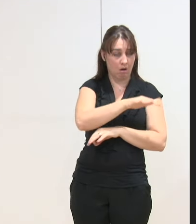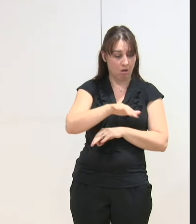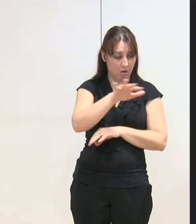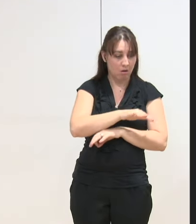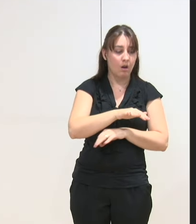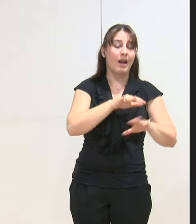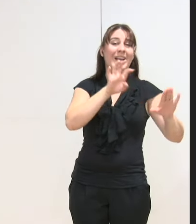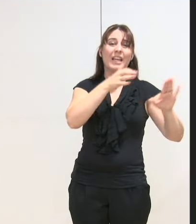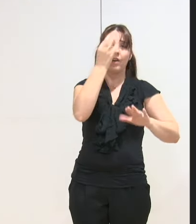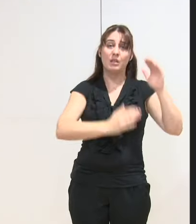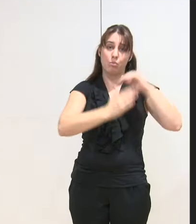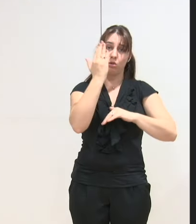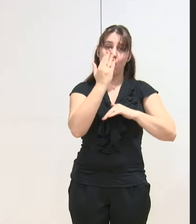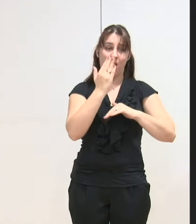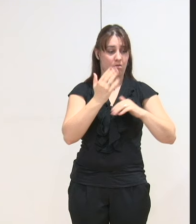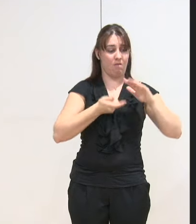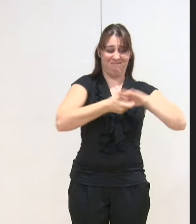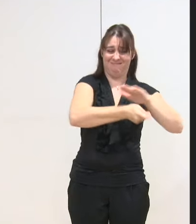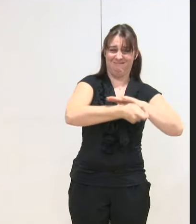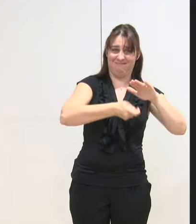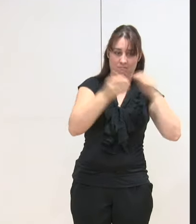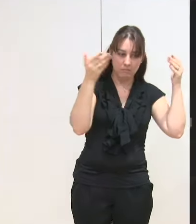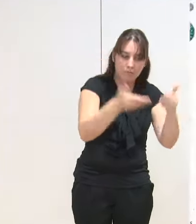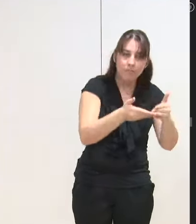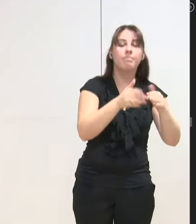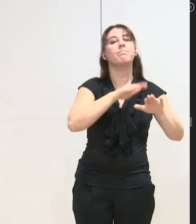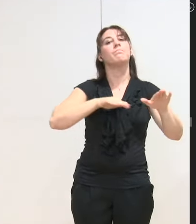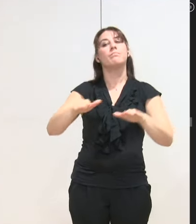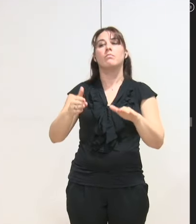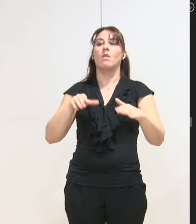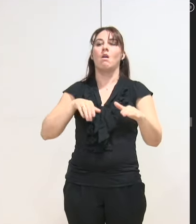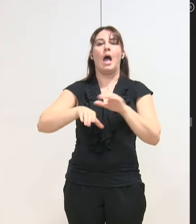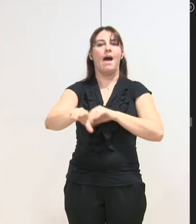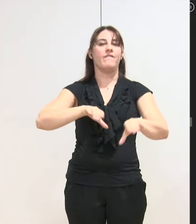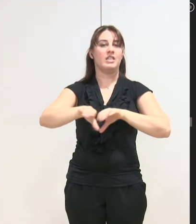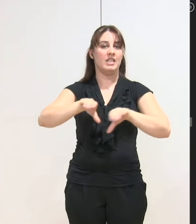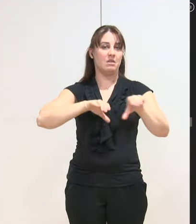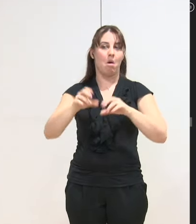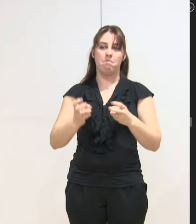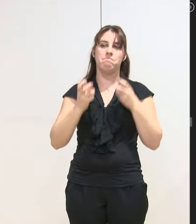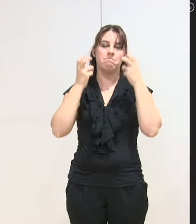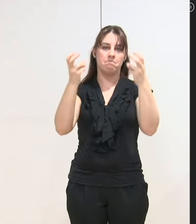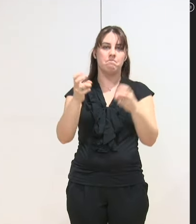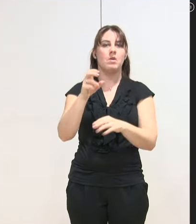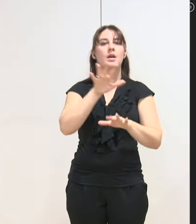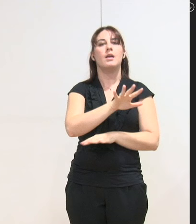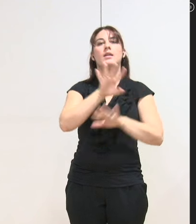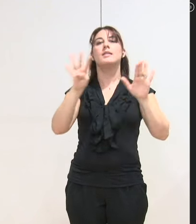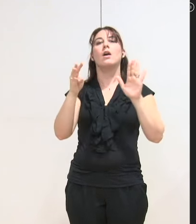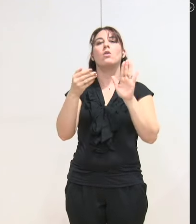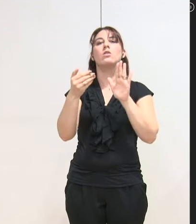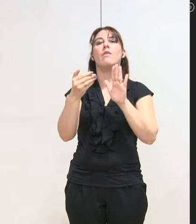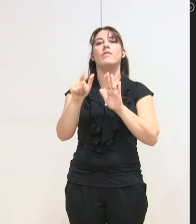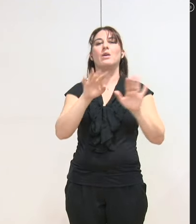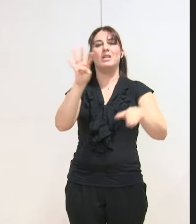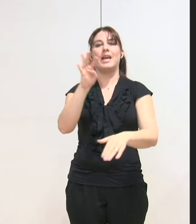% de ces 29 millions d'euros les investissements ils se sont élevés à 59,4 million